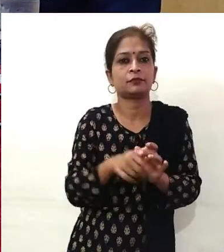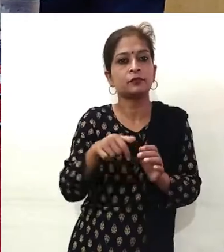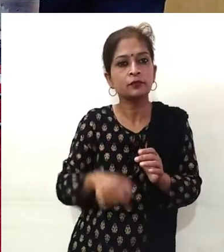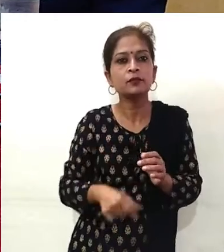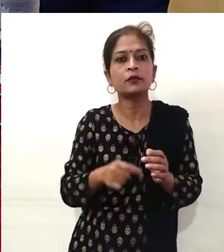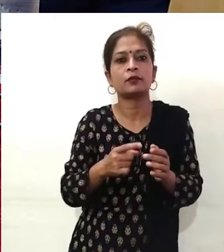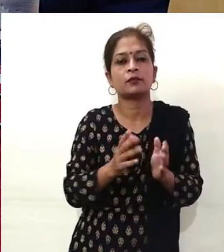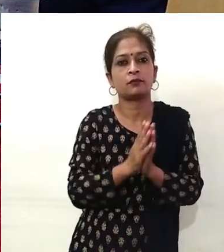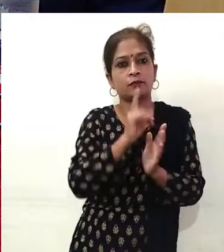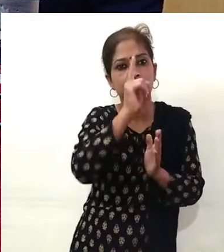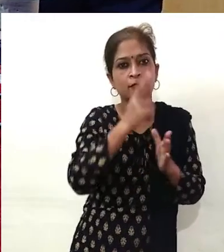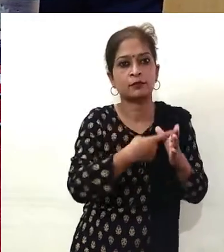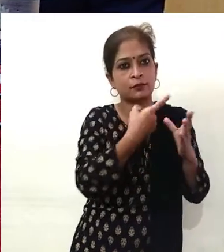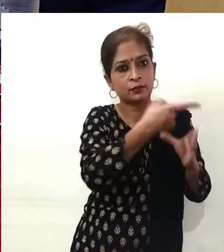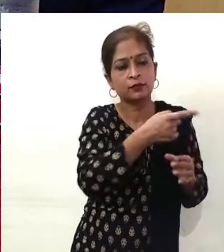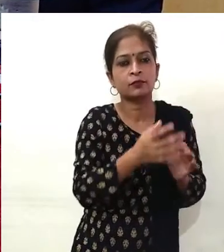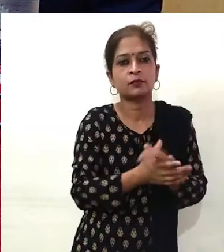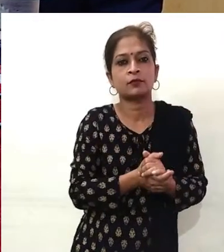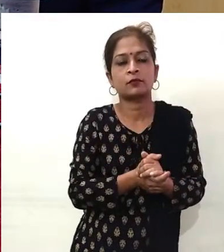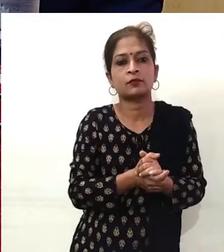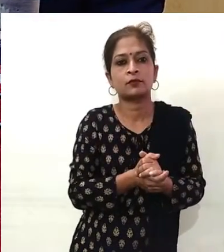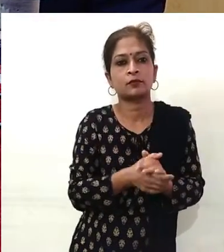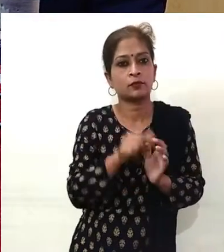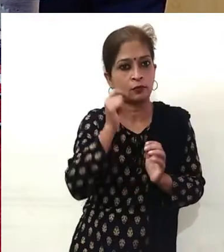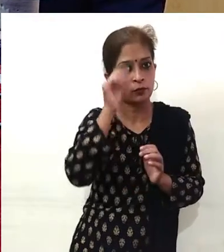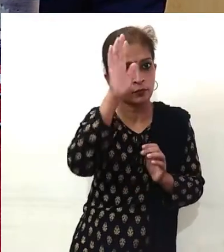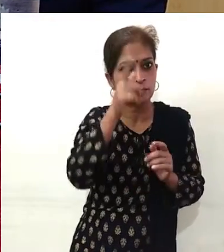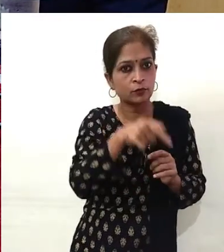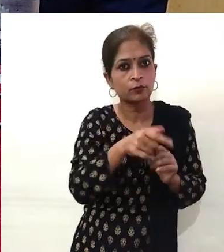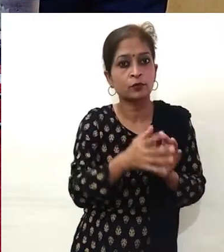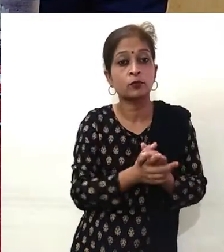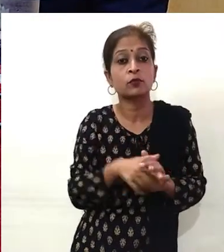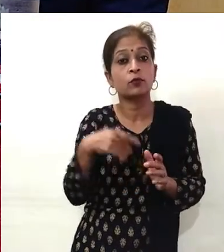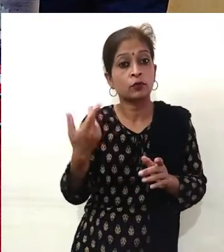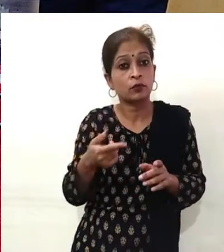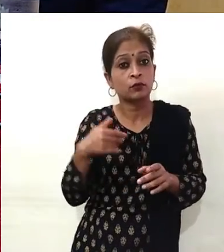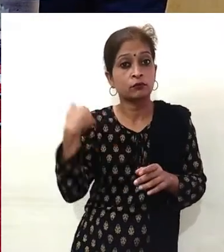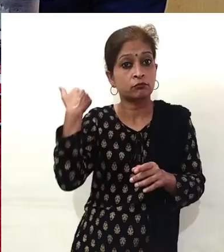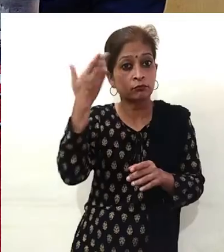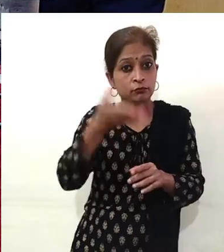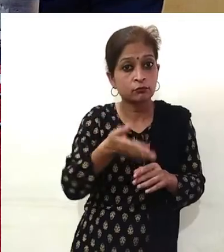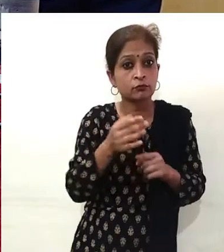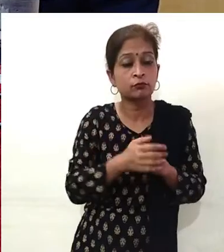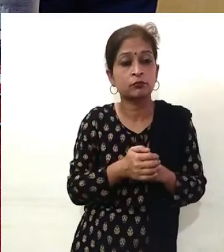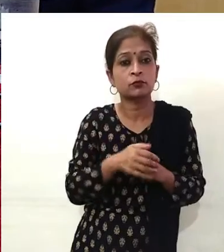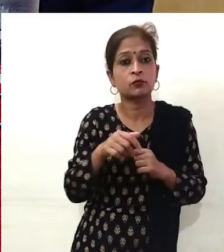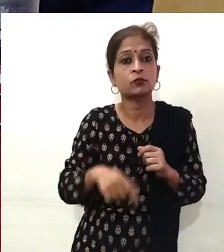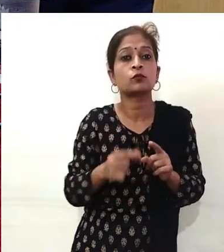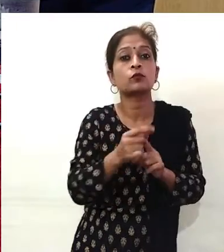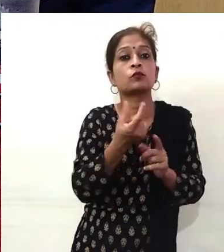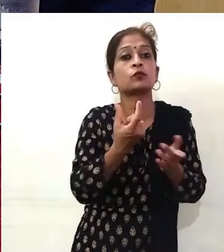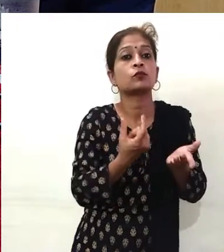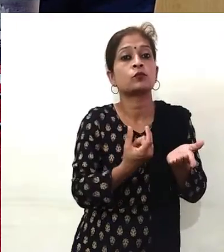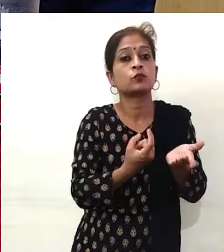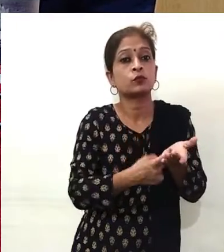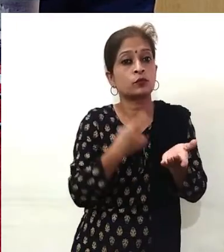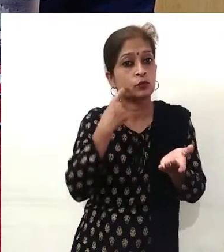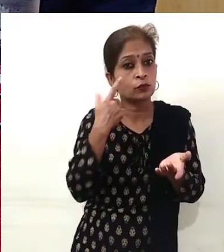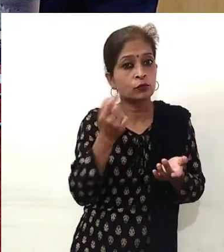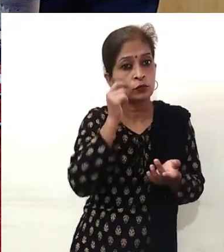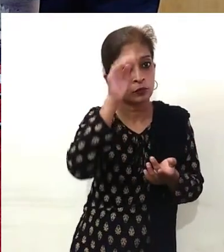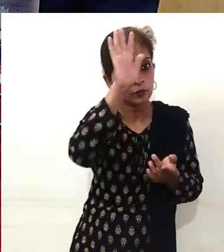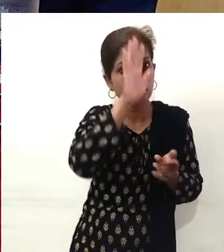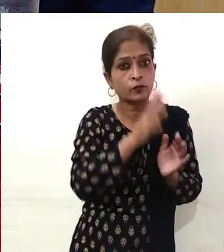तो जगन्नाथ हुए उत्कल के राजा, और आज भी जो पुरी के राजा हैं